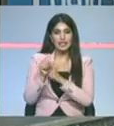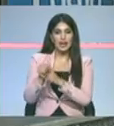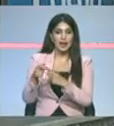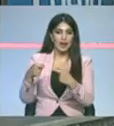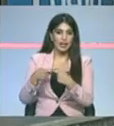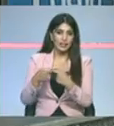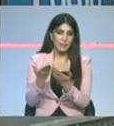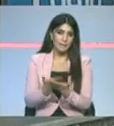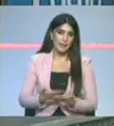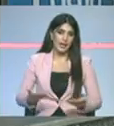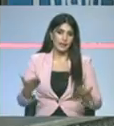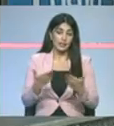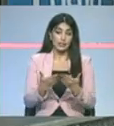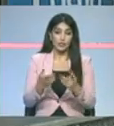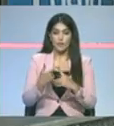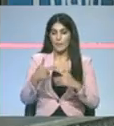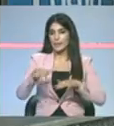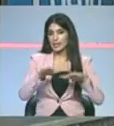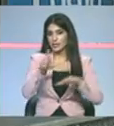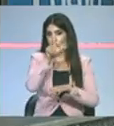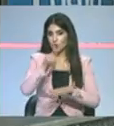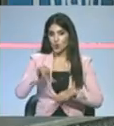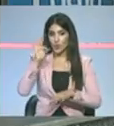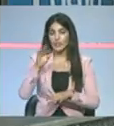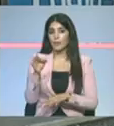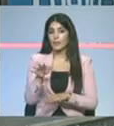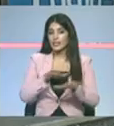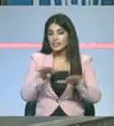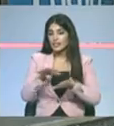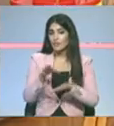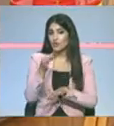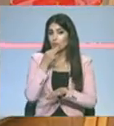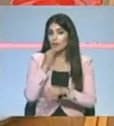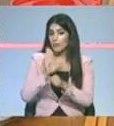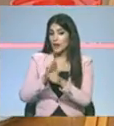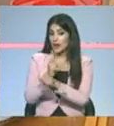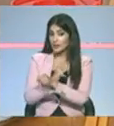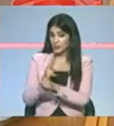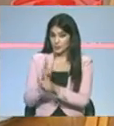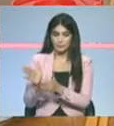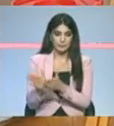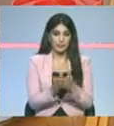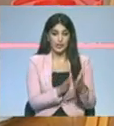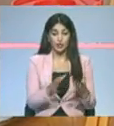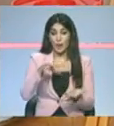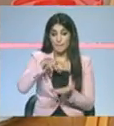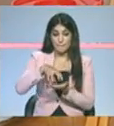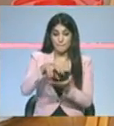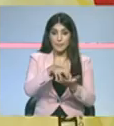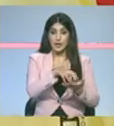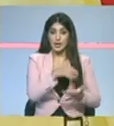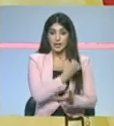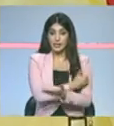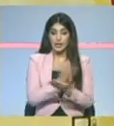الموضوعة في نطاق الاستراتيجية الوطنية للتصرف في نفايات الأنشطة الصحية. وبدورها تسعى مراكز التلقيح